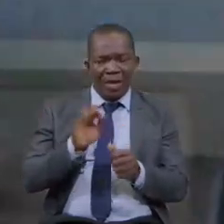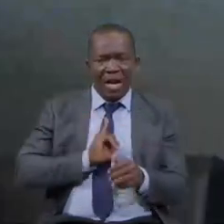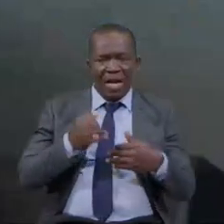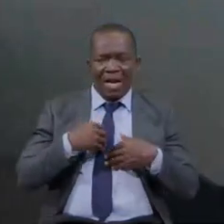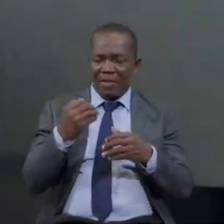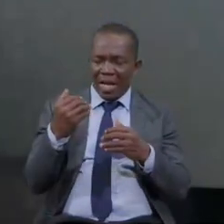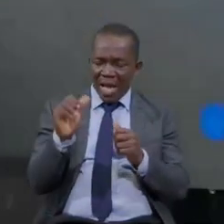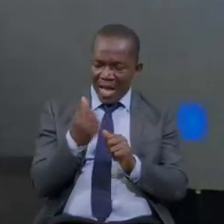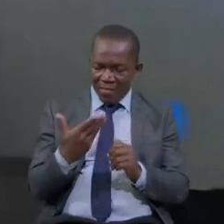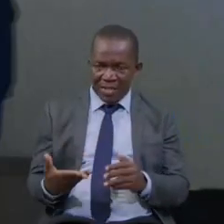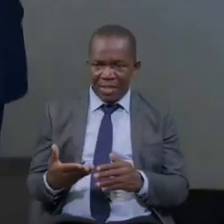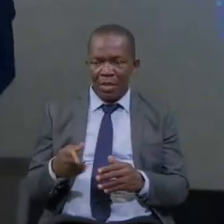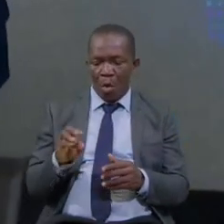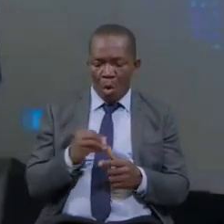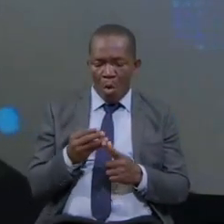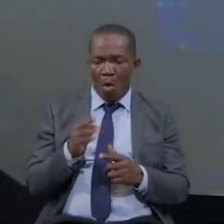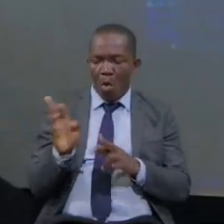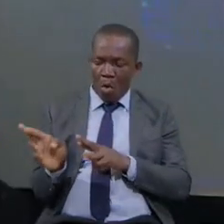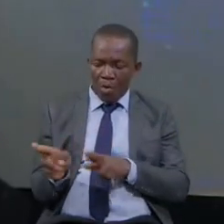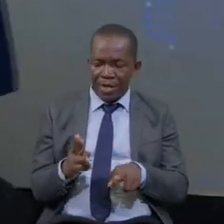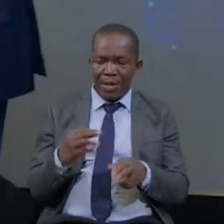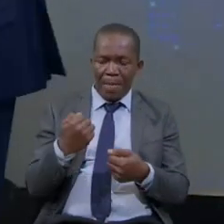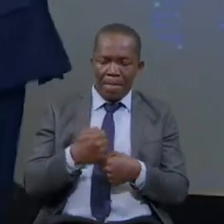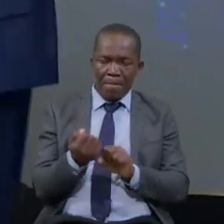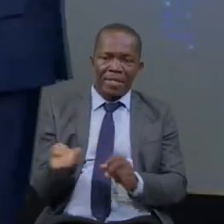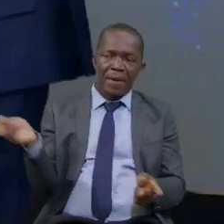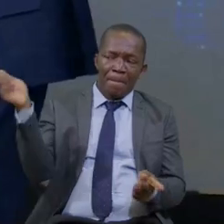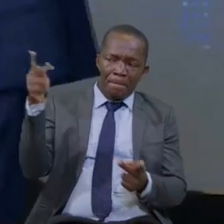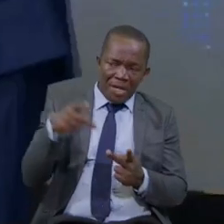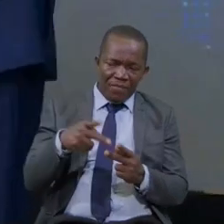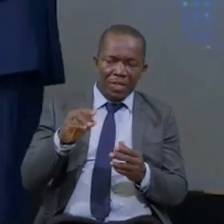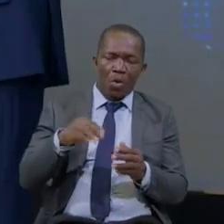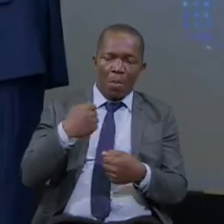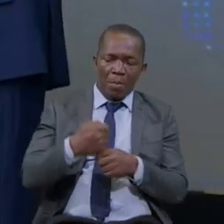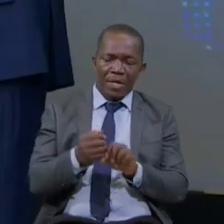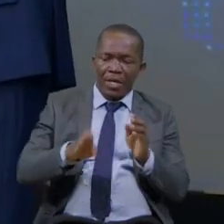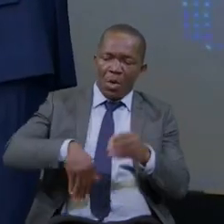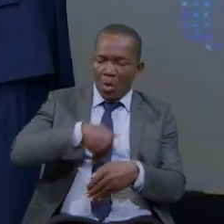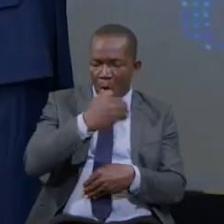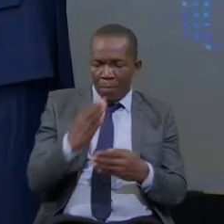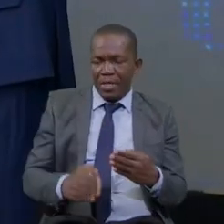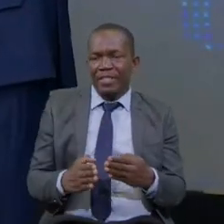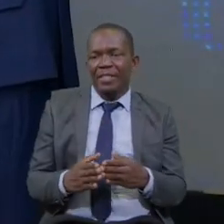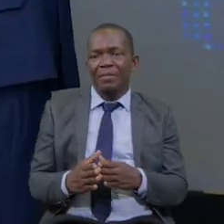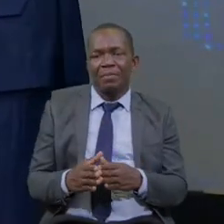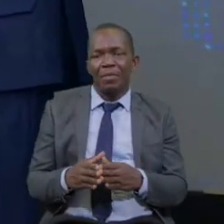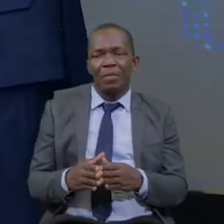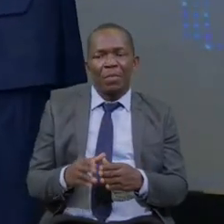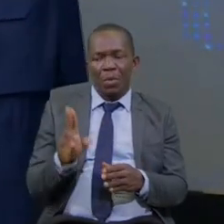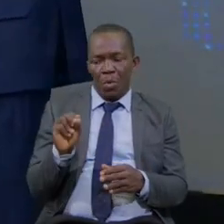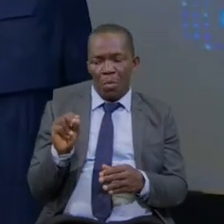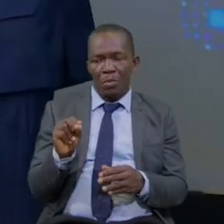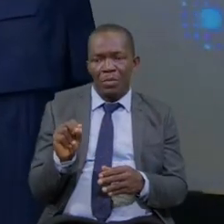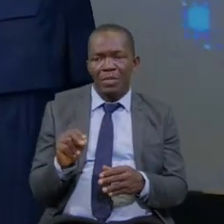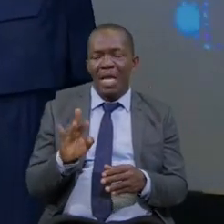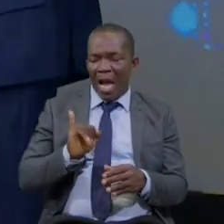perfection. J'ai tout ce qui est complet, total, dans tout ce qui est pourvu par le ciel. Mais je poursuis,